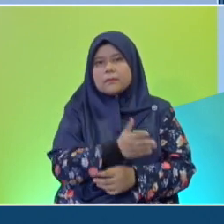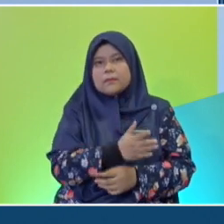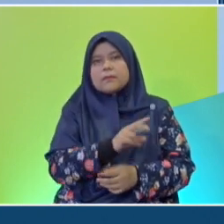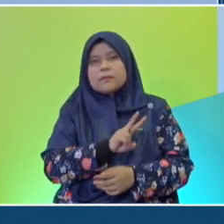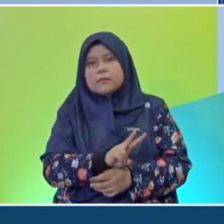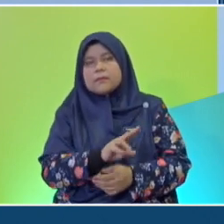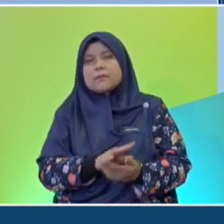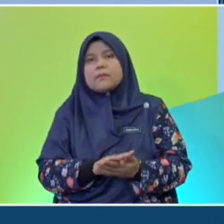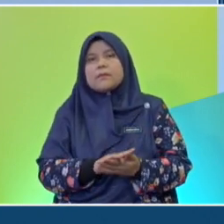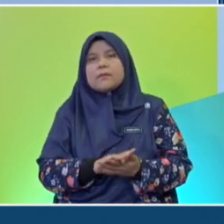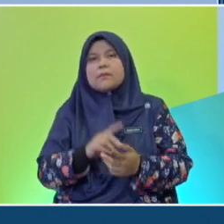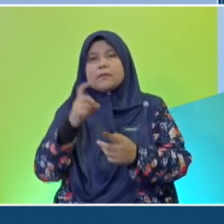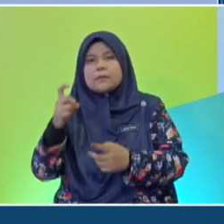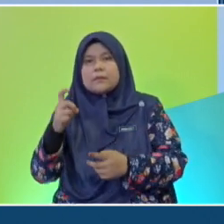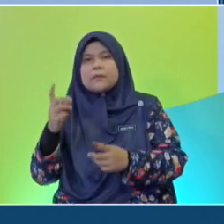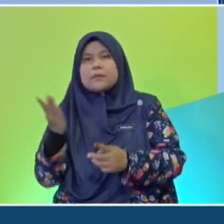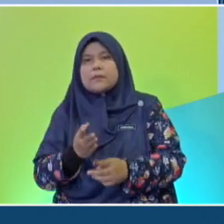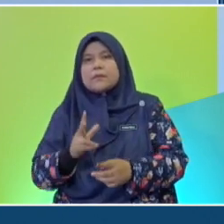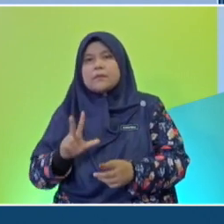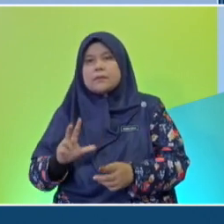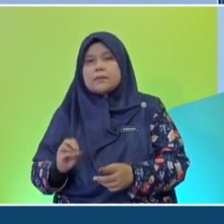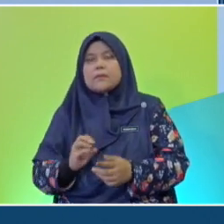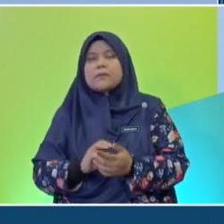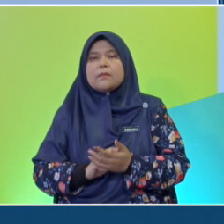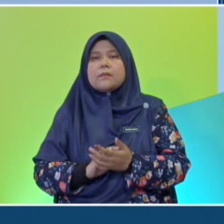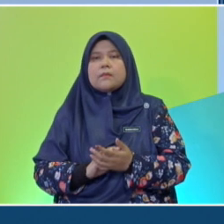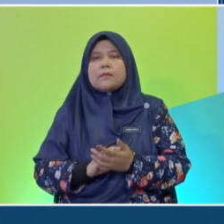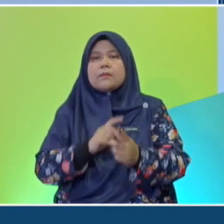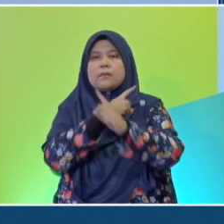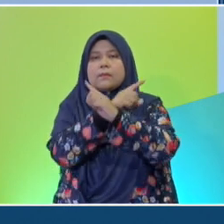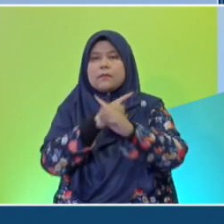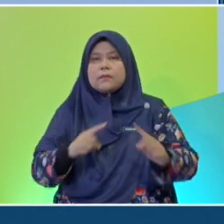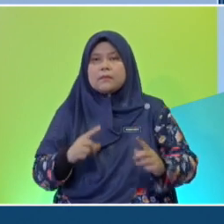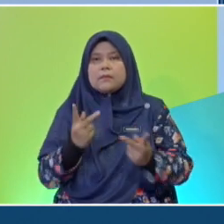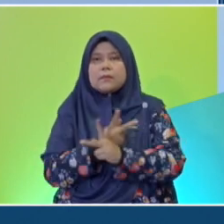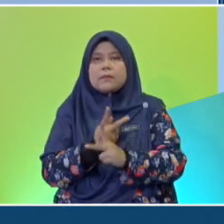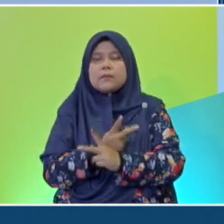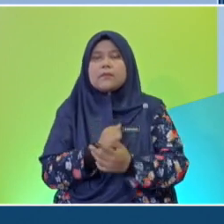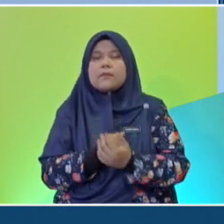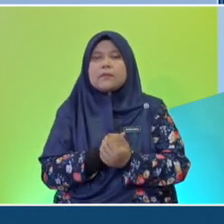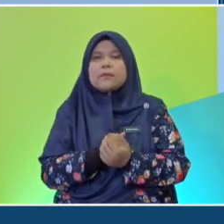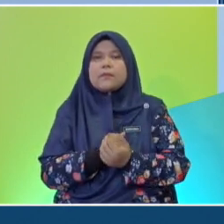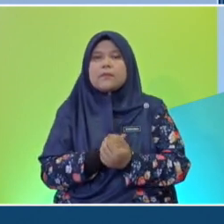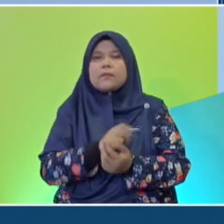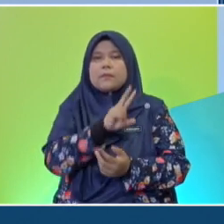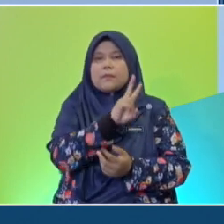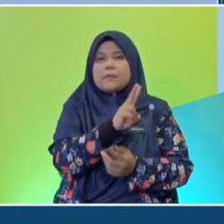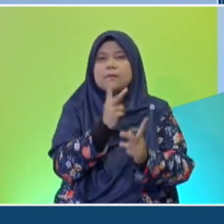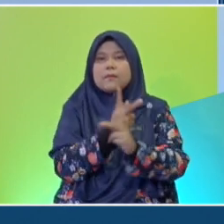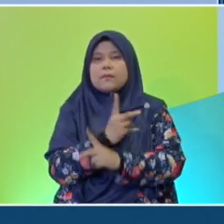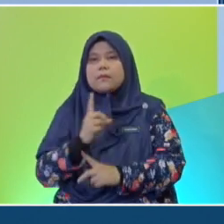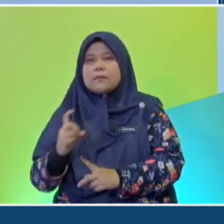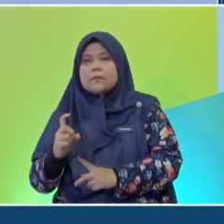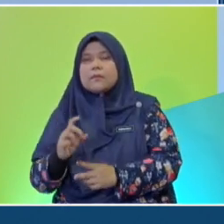bersamaan dengan x/30 Oke kita perlu darat silang Jadi terlihat sini mudah-mudahan kita akan membuat dua darat dengan x